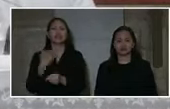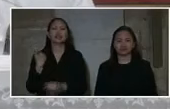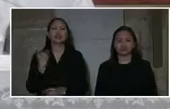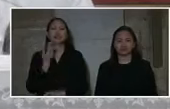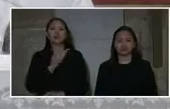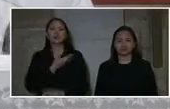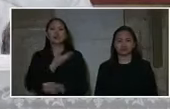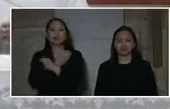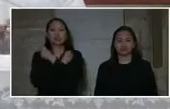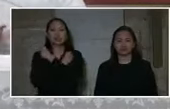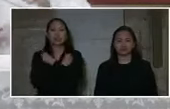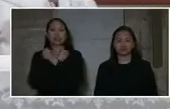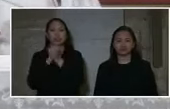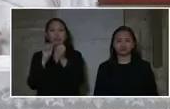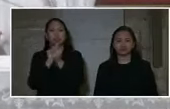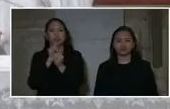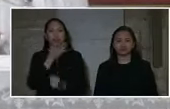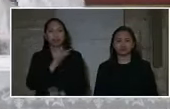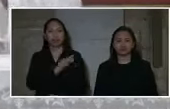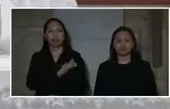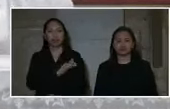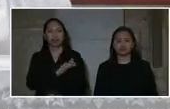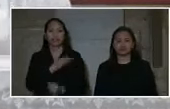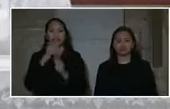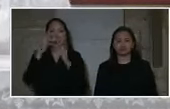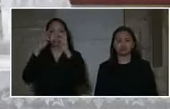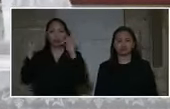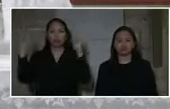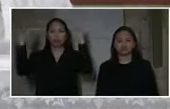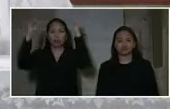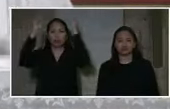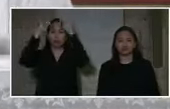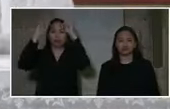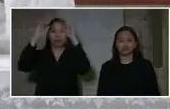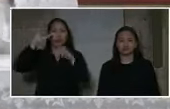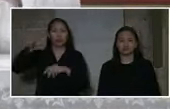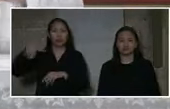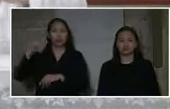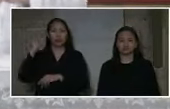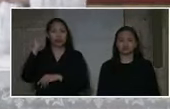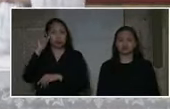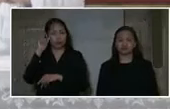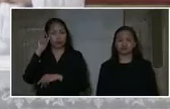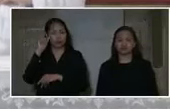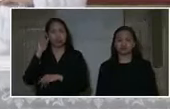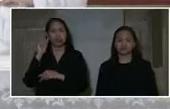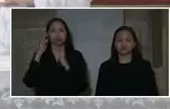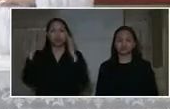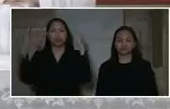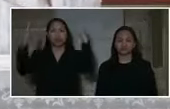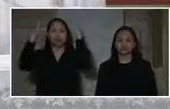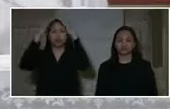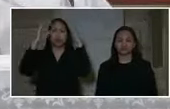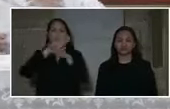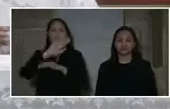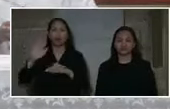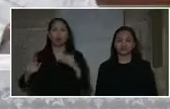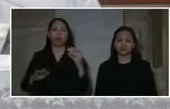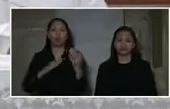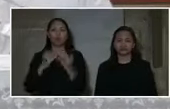pag-ibig kaysa ni Francisco na aming Santo Papa at ni Jose na aming Obispo at ng Tanang